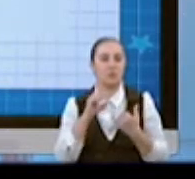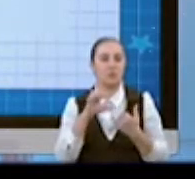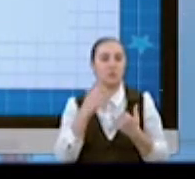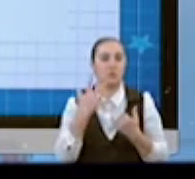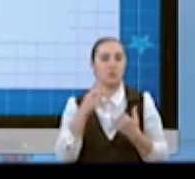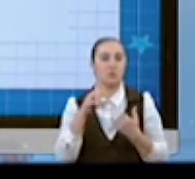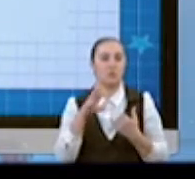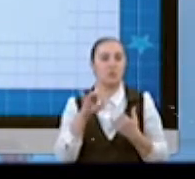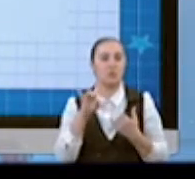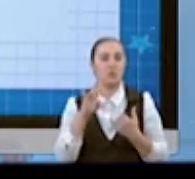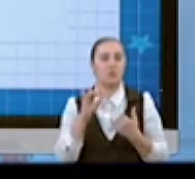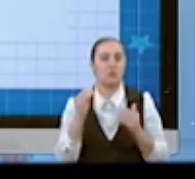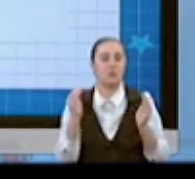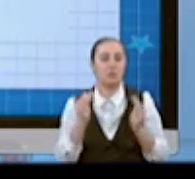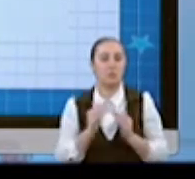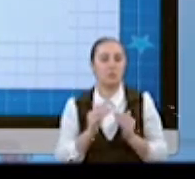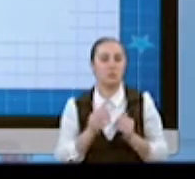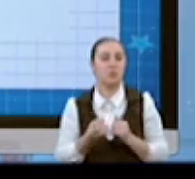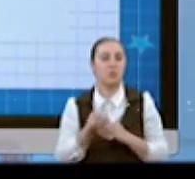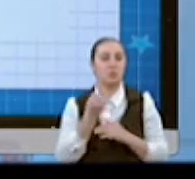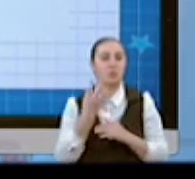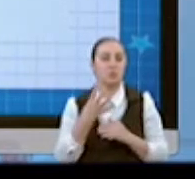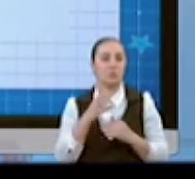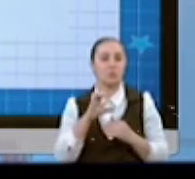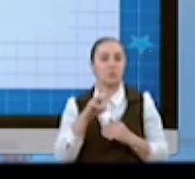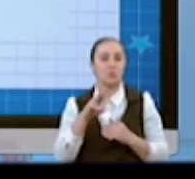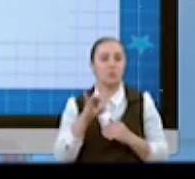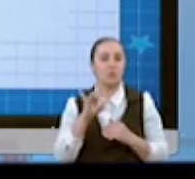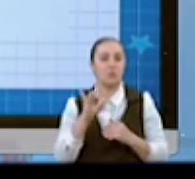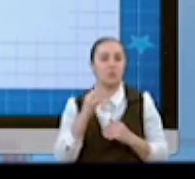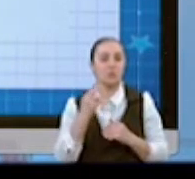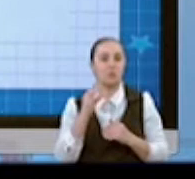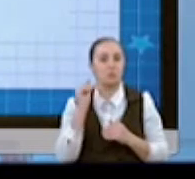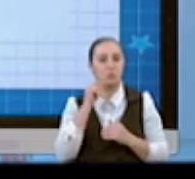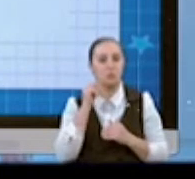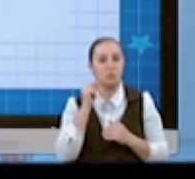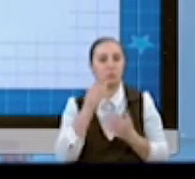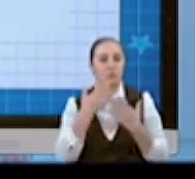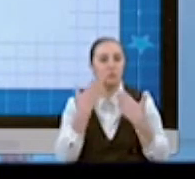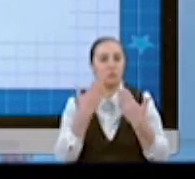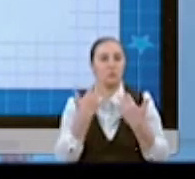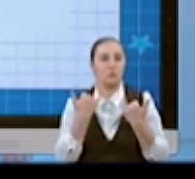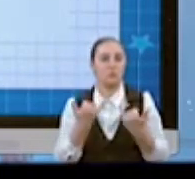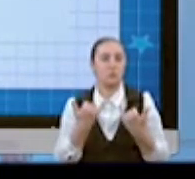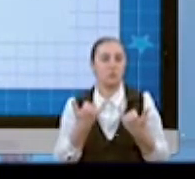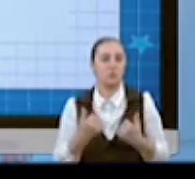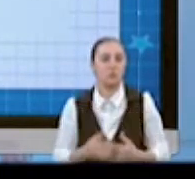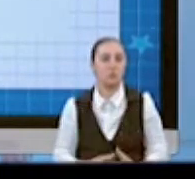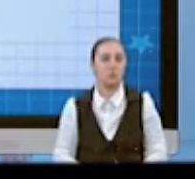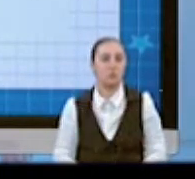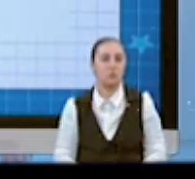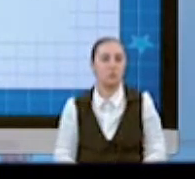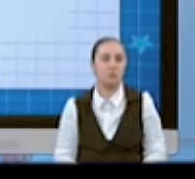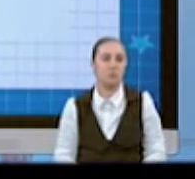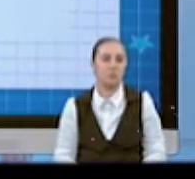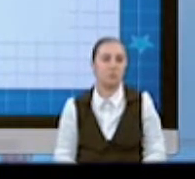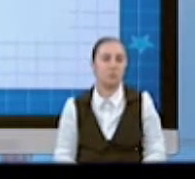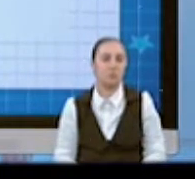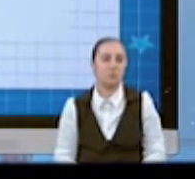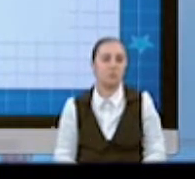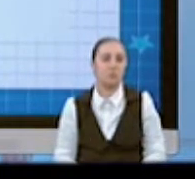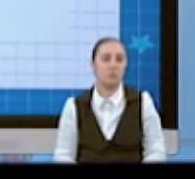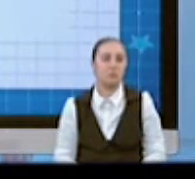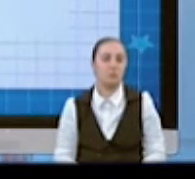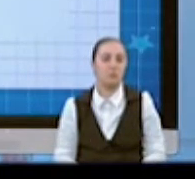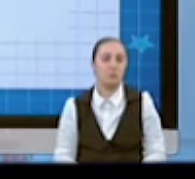на 3 страницы меньше. Сколько страниц ученик прочитал сегодня?